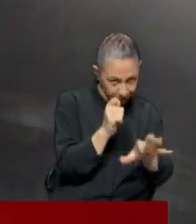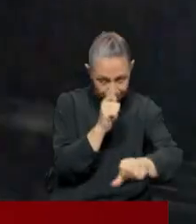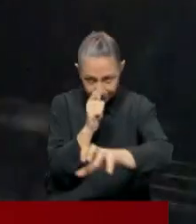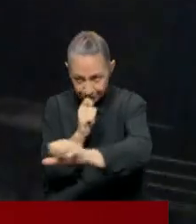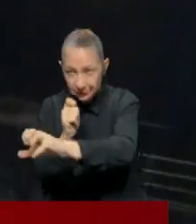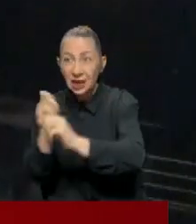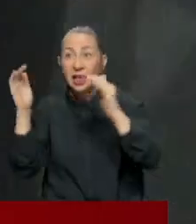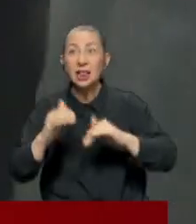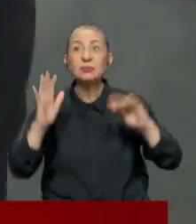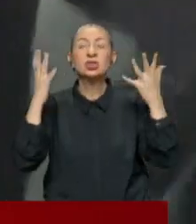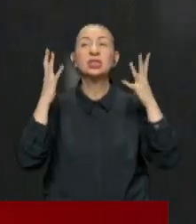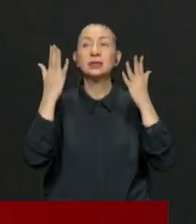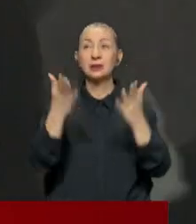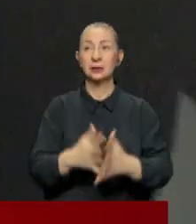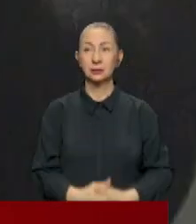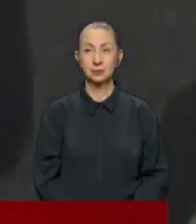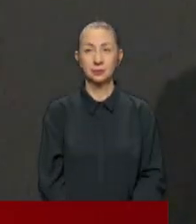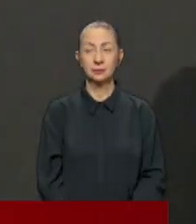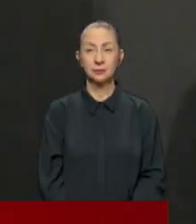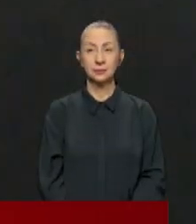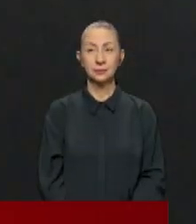etti indirim çılgınlığı.